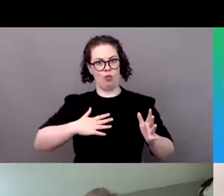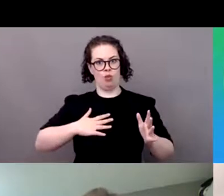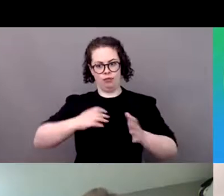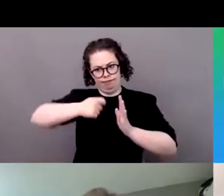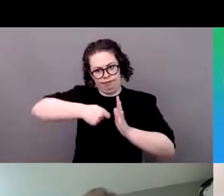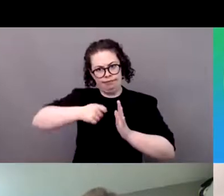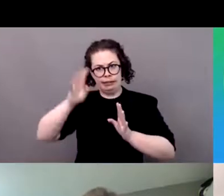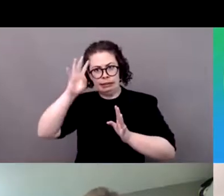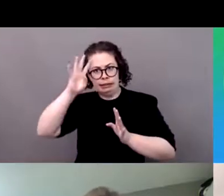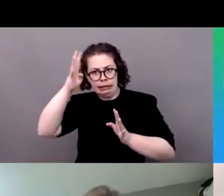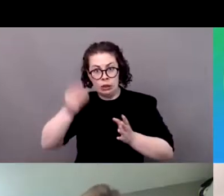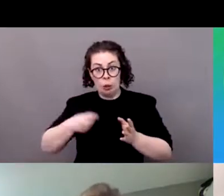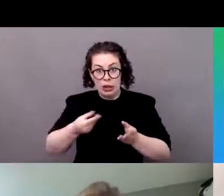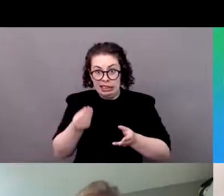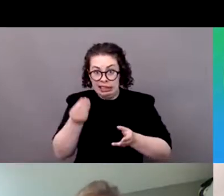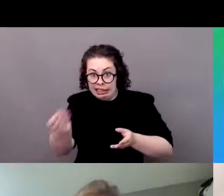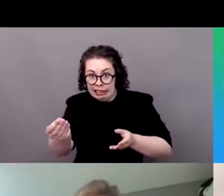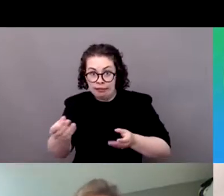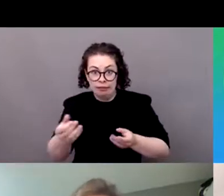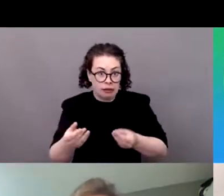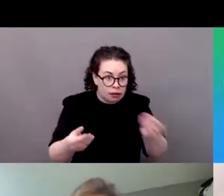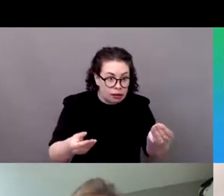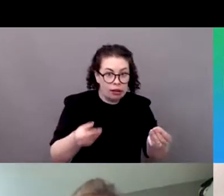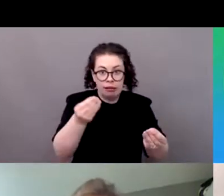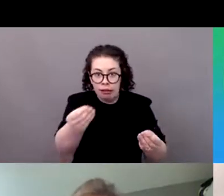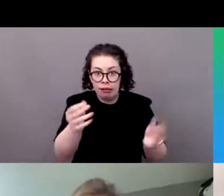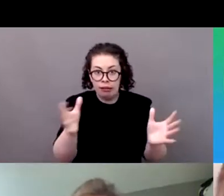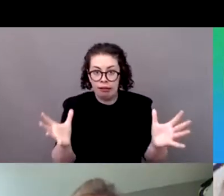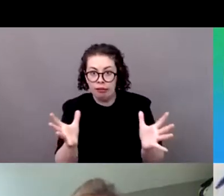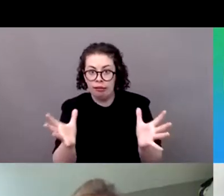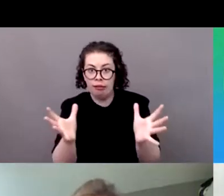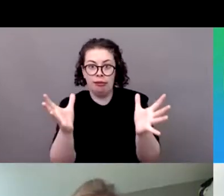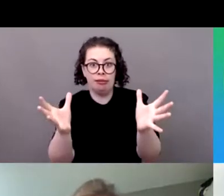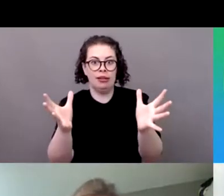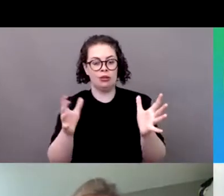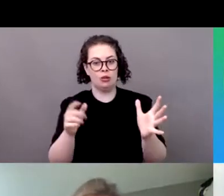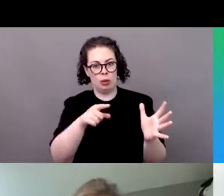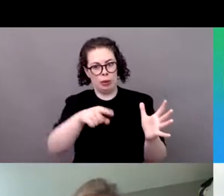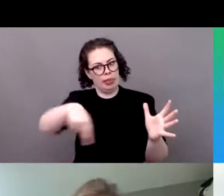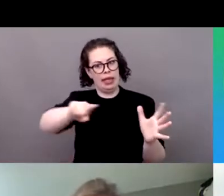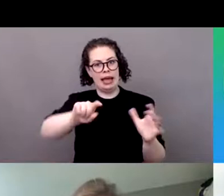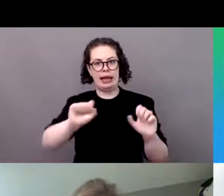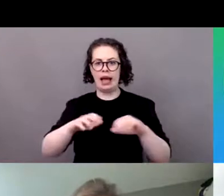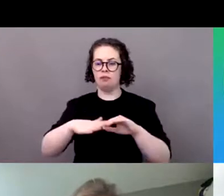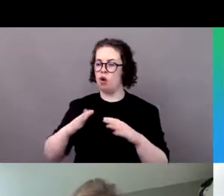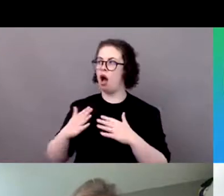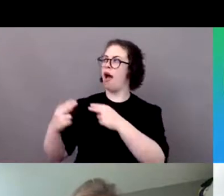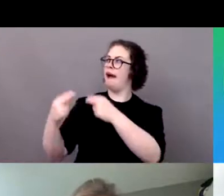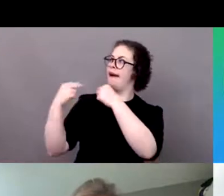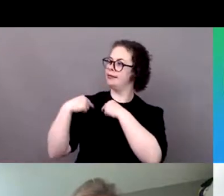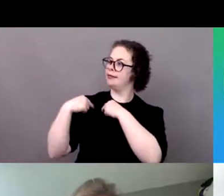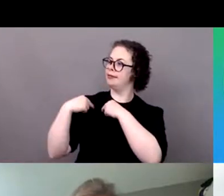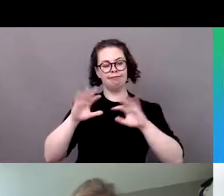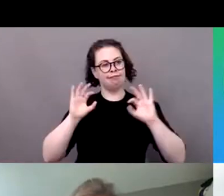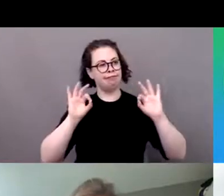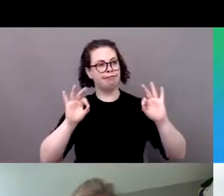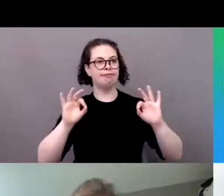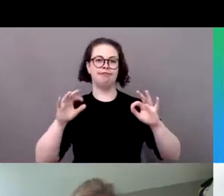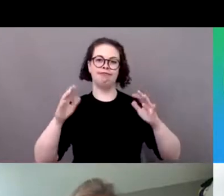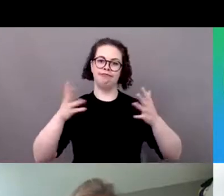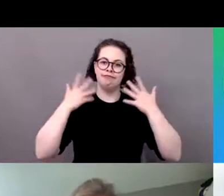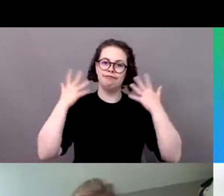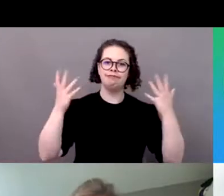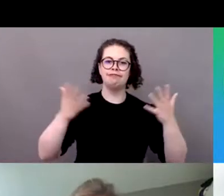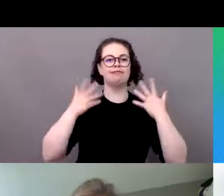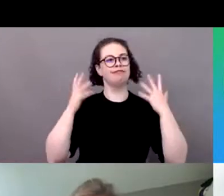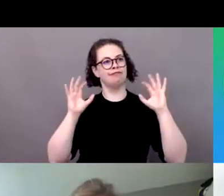où on a tous les organisateurs d'événements sportifs internationaux qui sont avec nous pour travailler sur ces sujets-là. Et en fait,